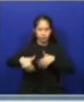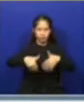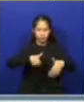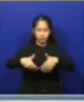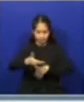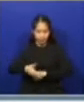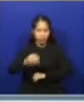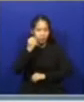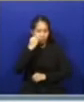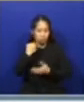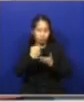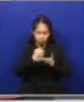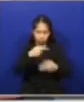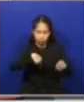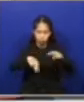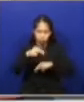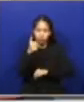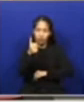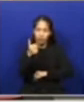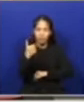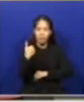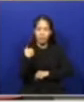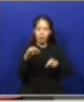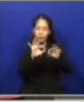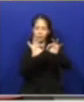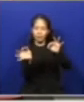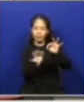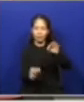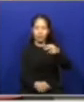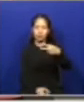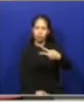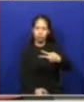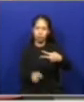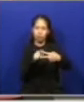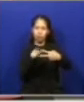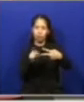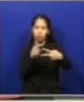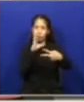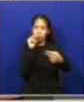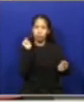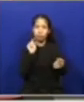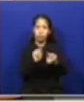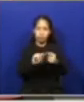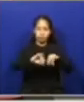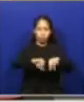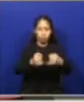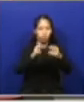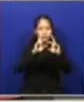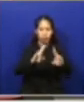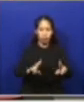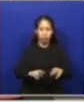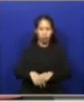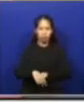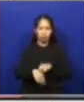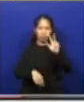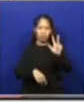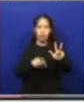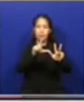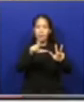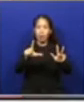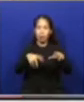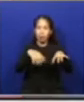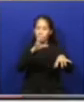ถเช็คได้ค่ะมีอยู่2บรรทัดเท่านั้นที่ท่านพูดถึงผู้ประกอบการ3ล้านกว่ารายของประเทศ